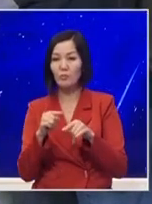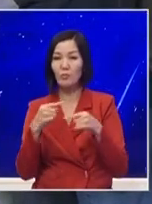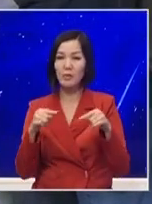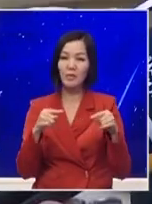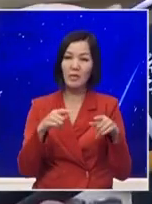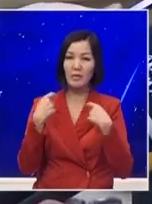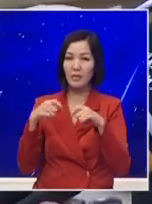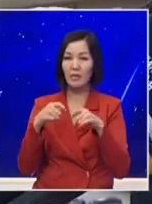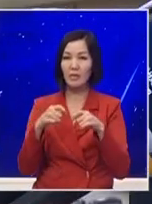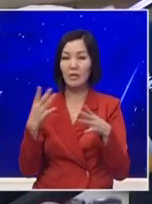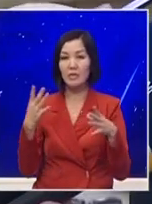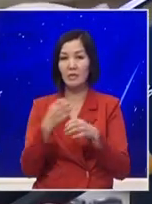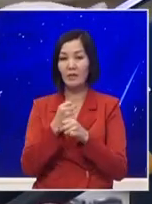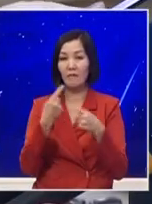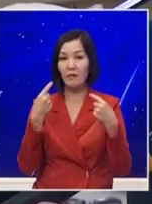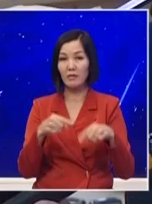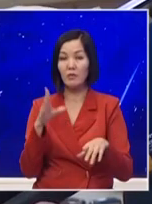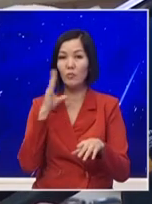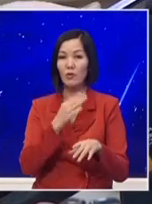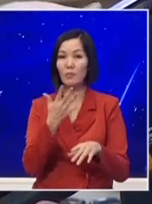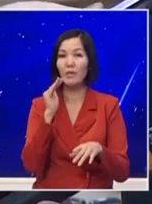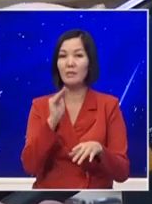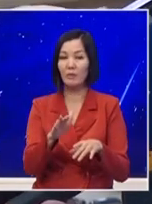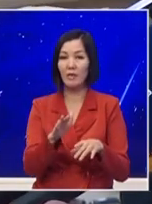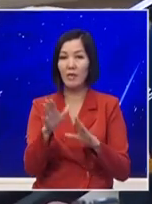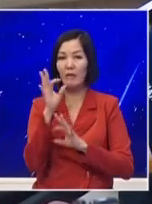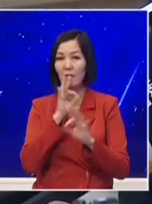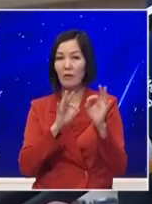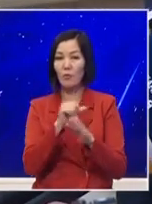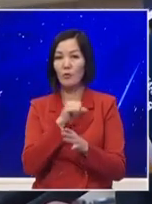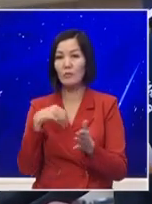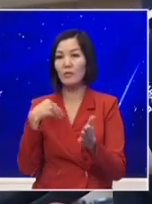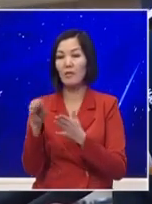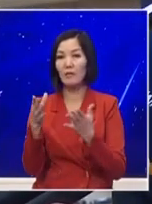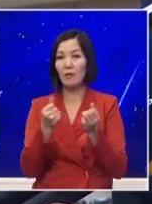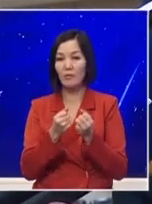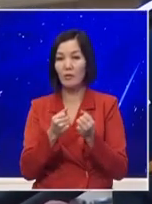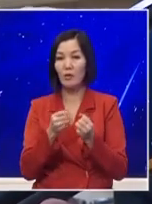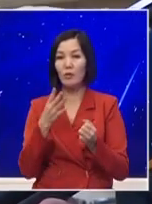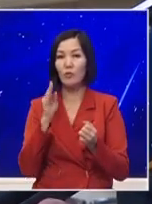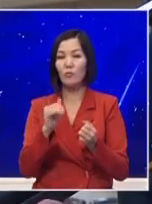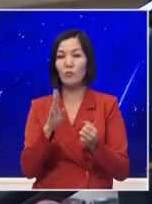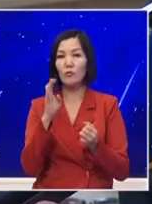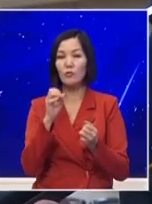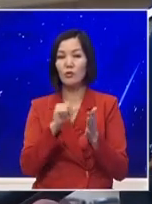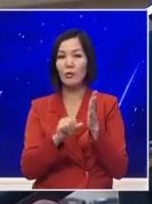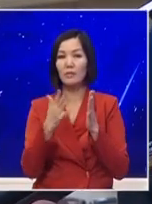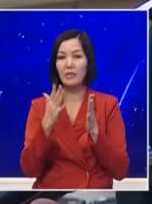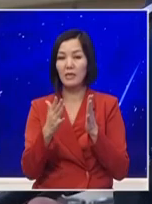дефицит болып кетеді. Неге 5000 препаратын біз өзіміз сатып алатын 4600 теңгеден оптовый компаниядан,